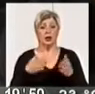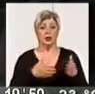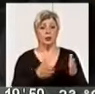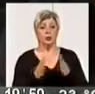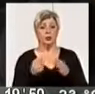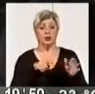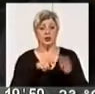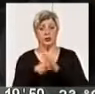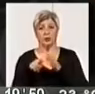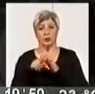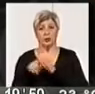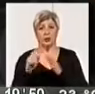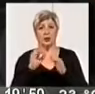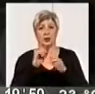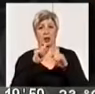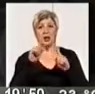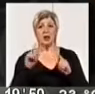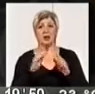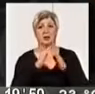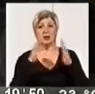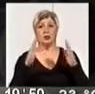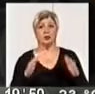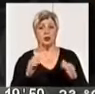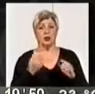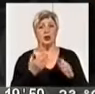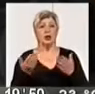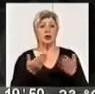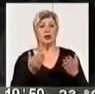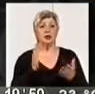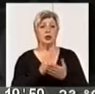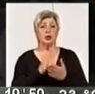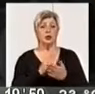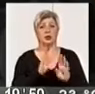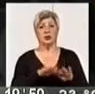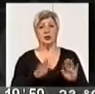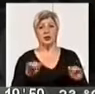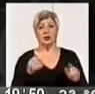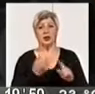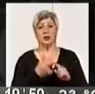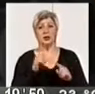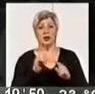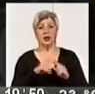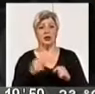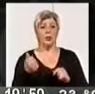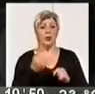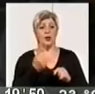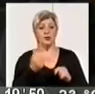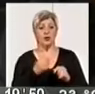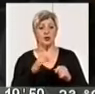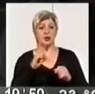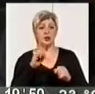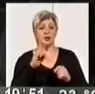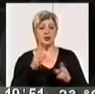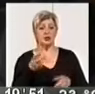из корпусов, в которых находятся люди, дети. Это первичные средства пожаротушения,